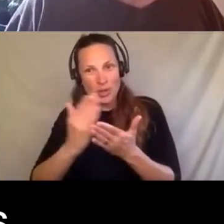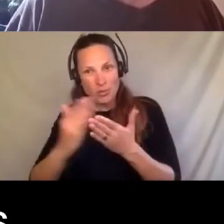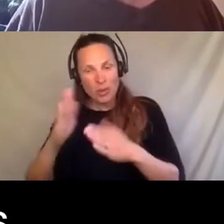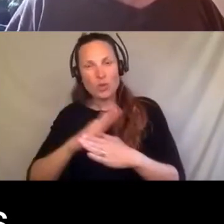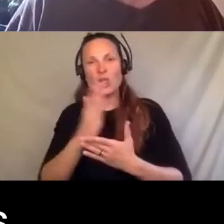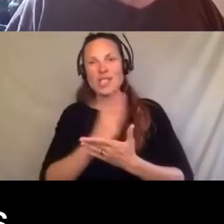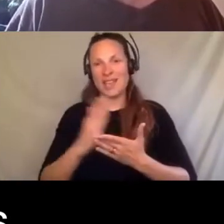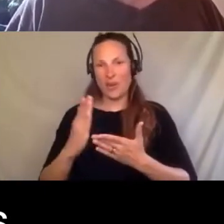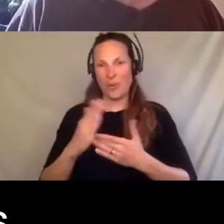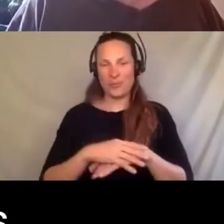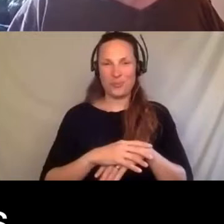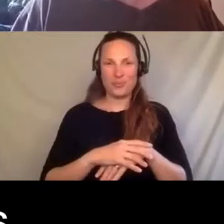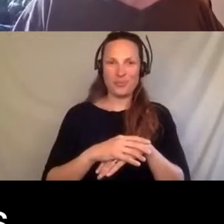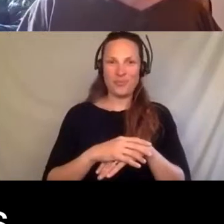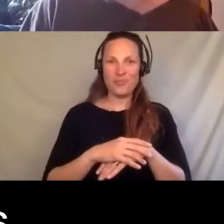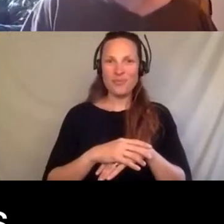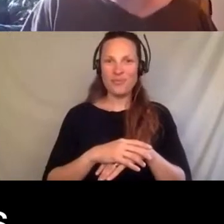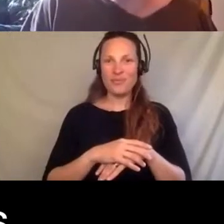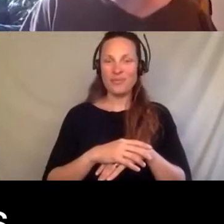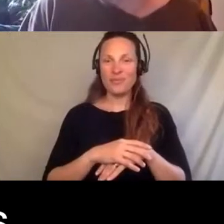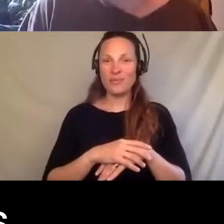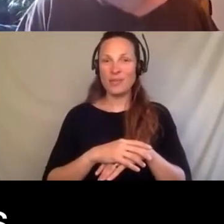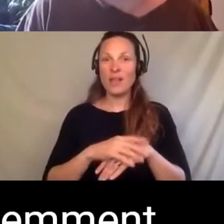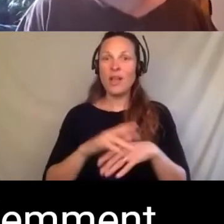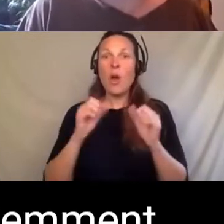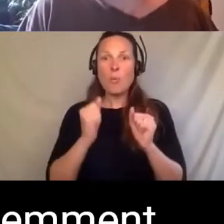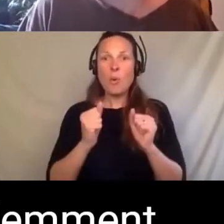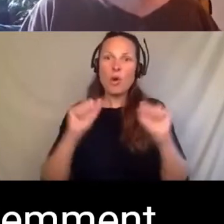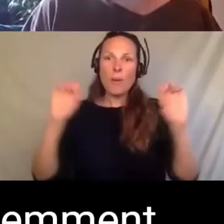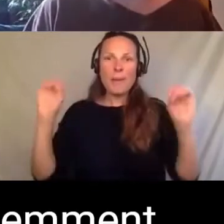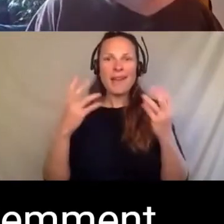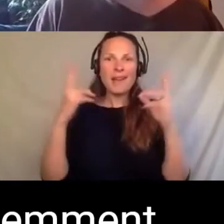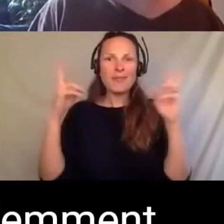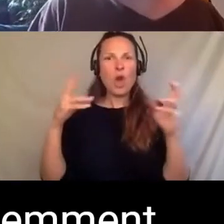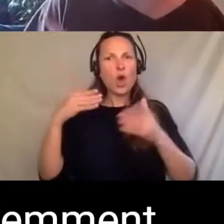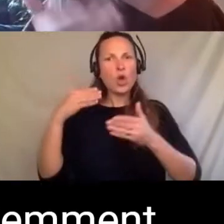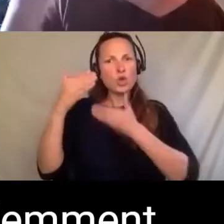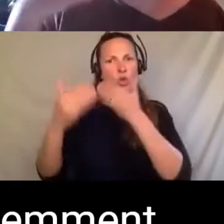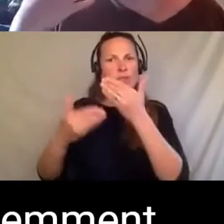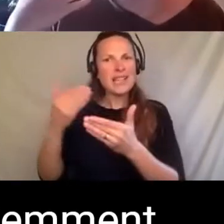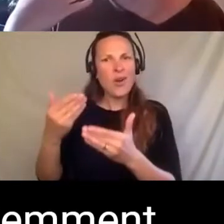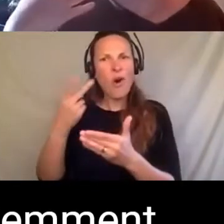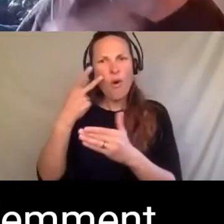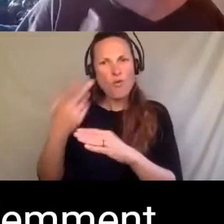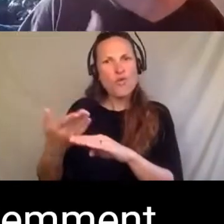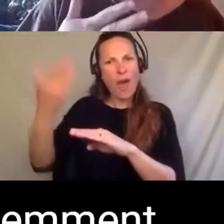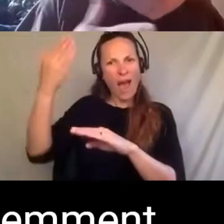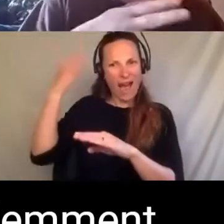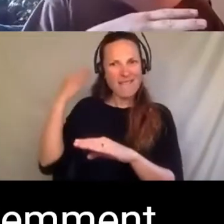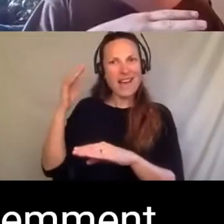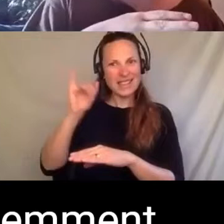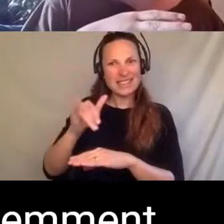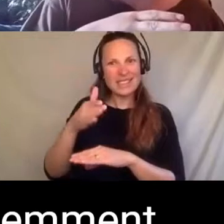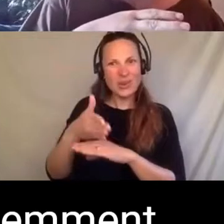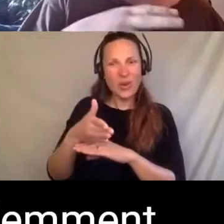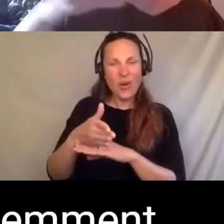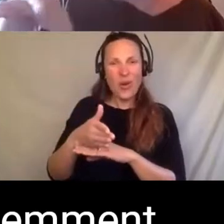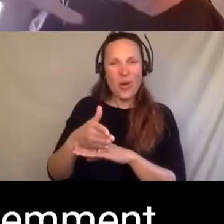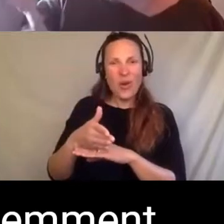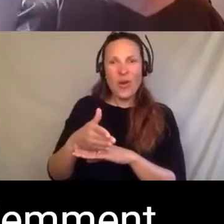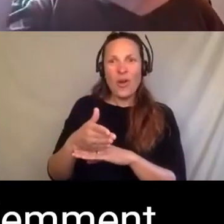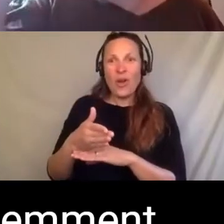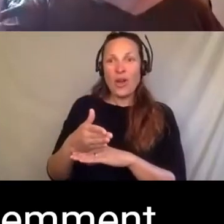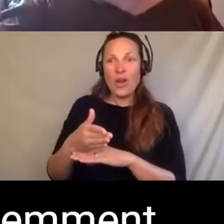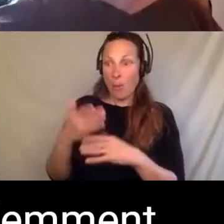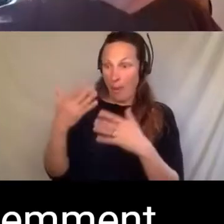Et donc, vous pouvez faire des successions. Les successions, comme on avait vu précédemment, c'est ça. C'est quand on est